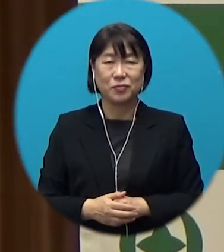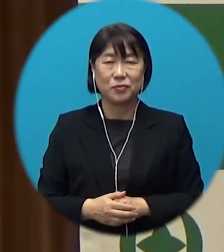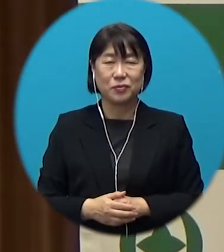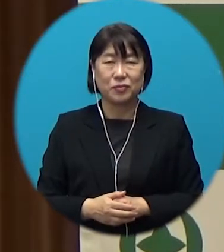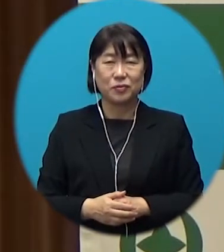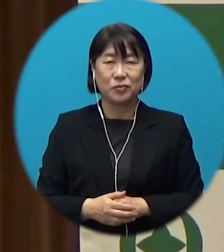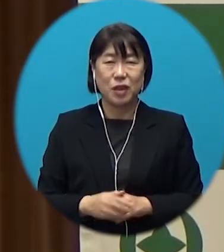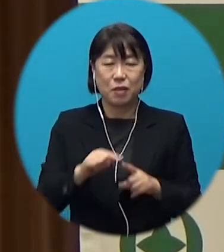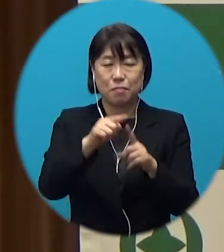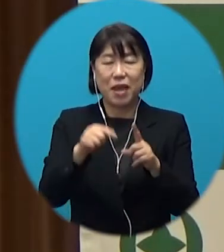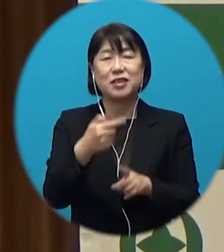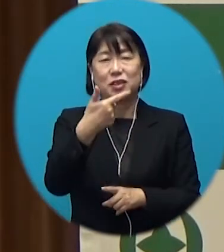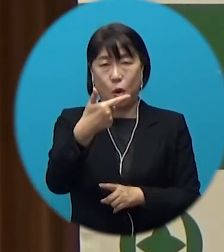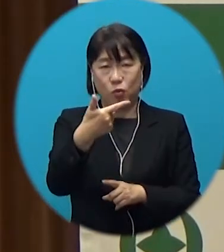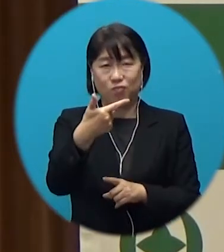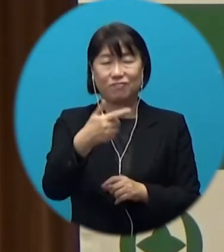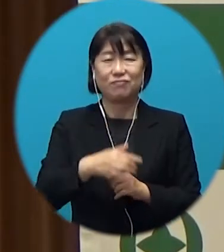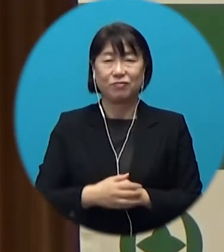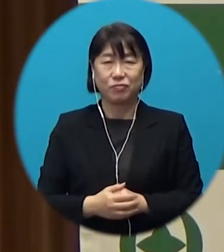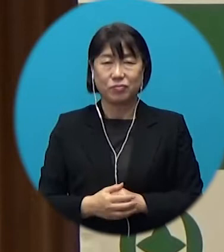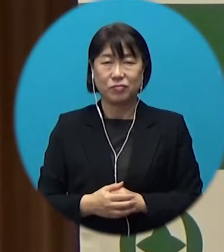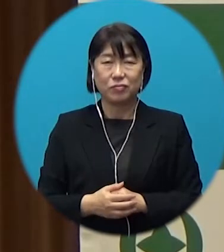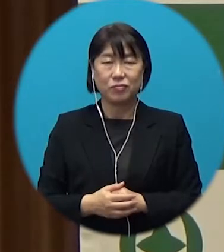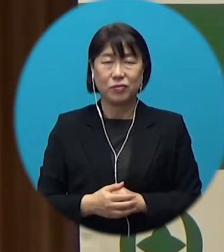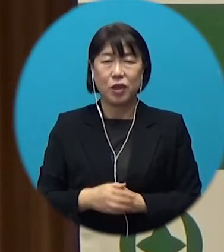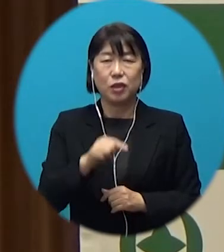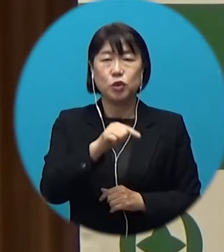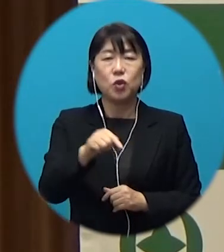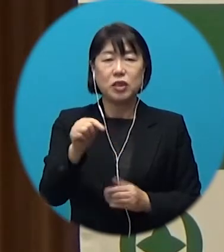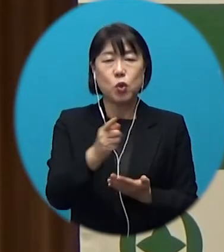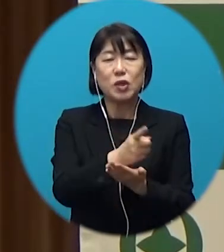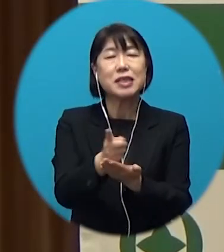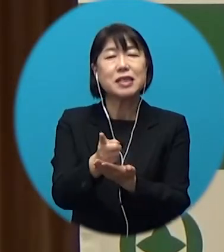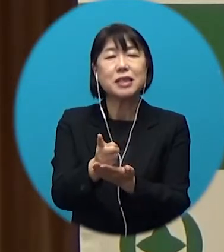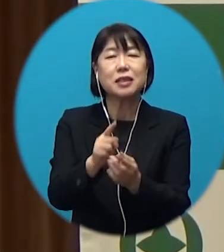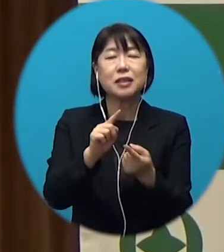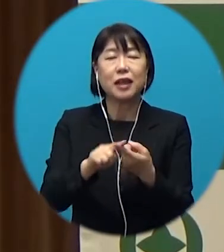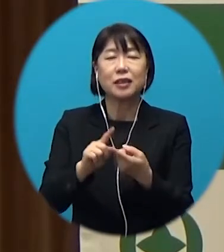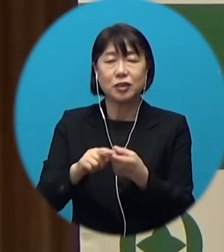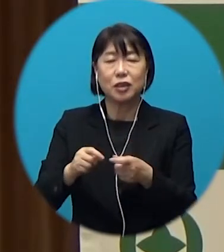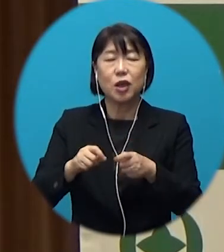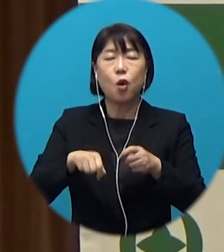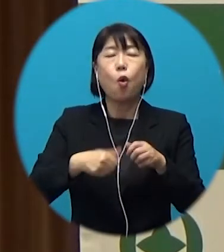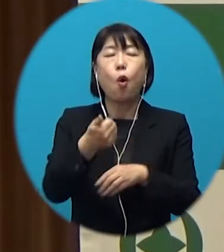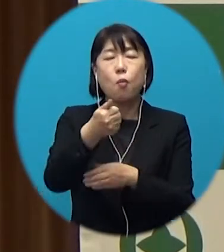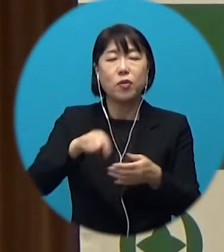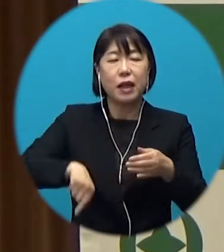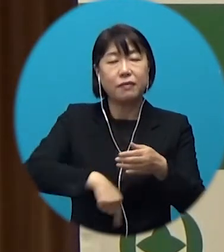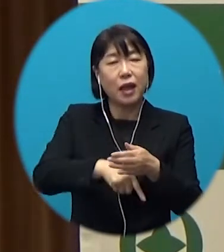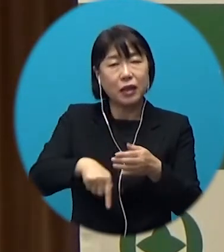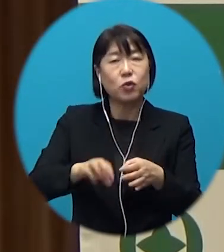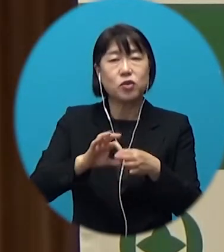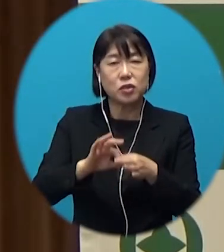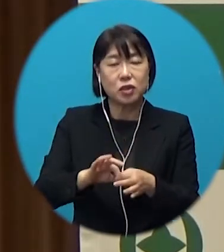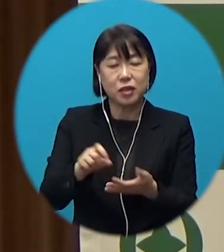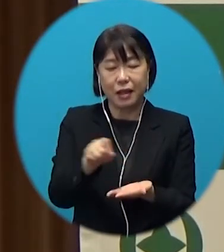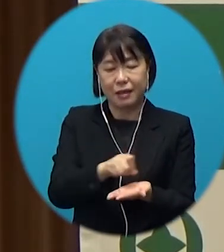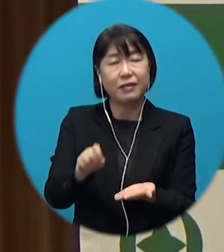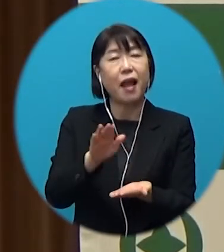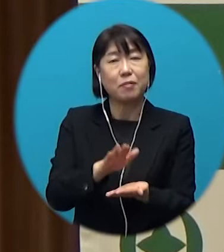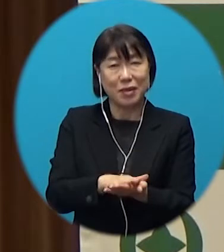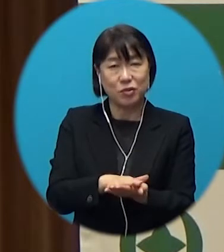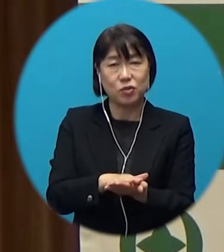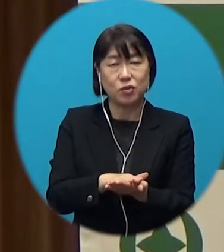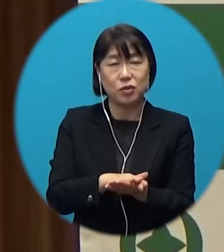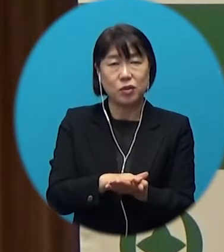ステージ2になりますけれども、それでも指針における主な取り組みについて説明をしております。ス